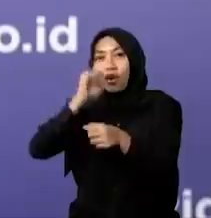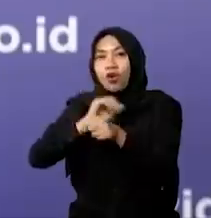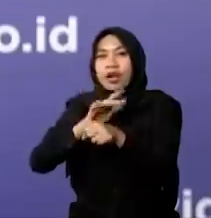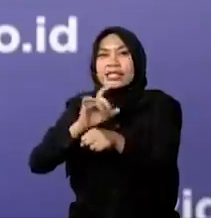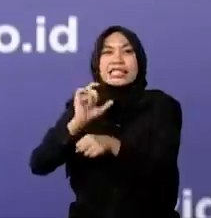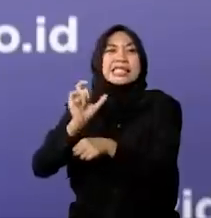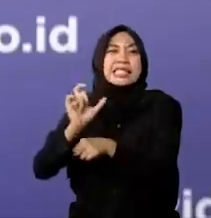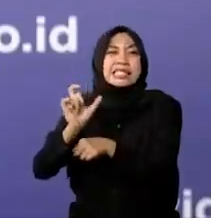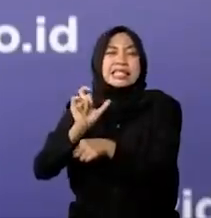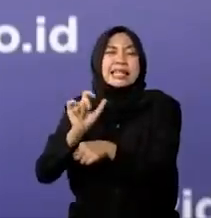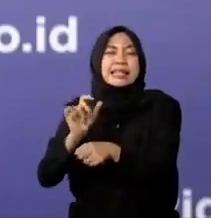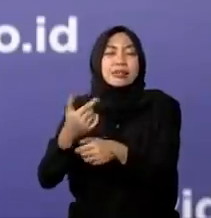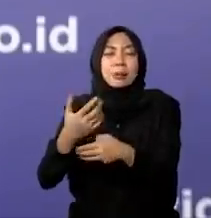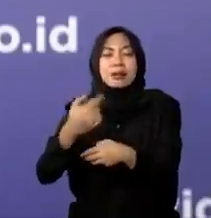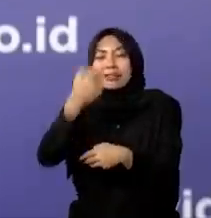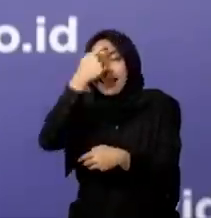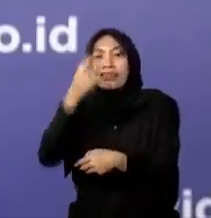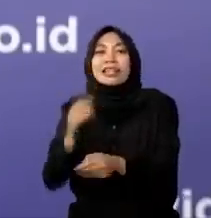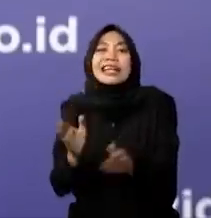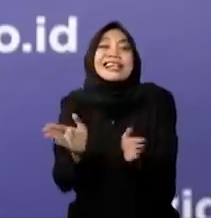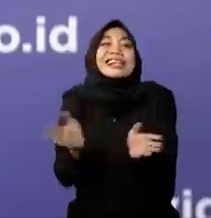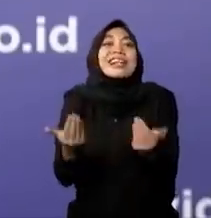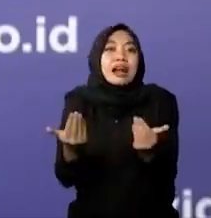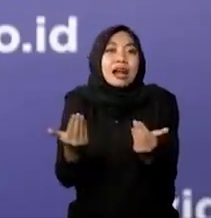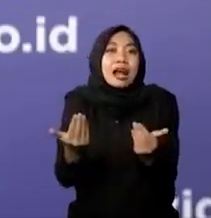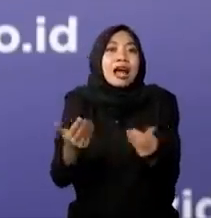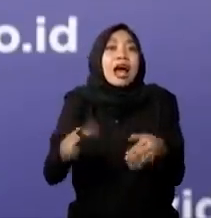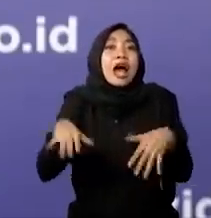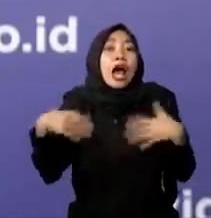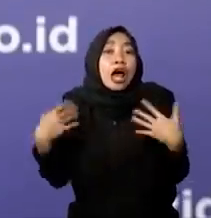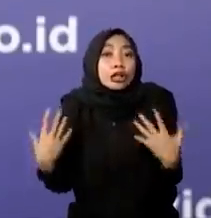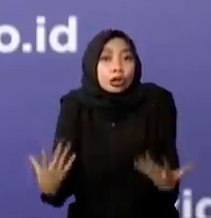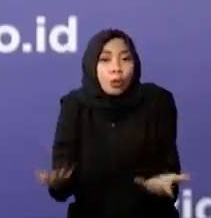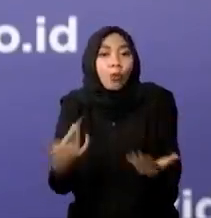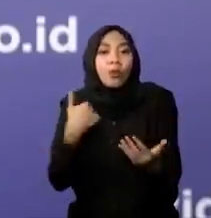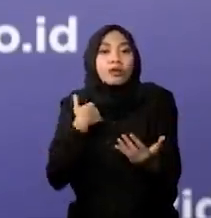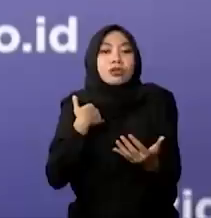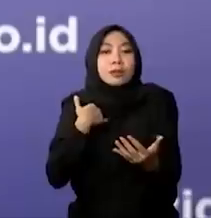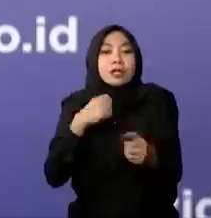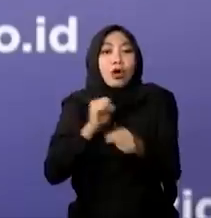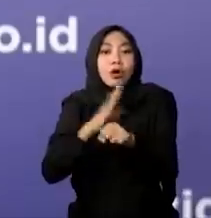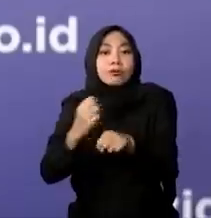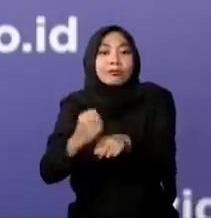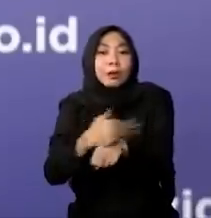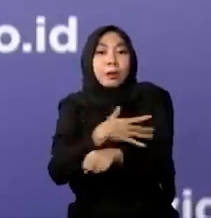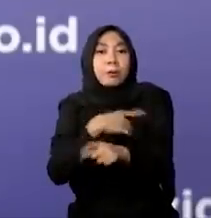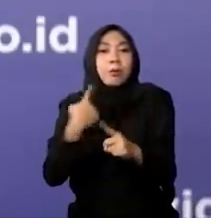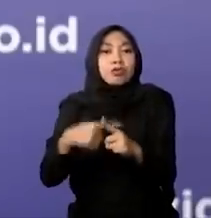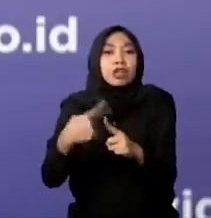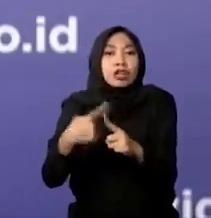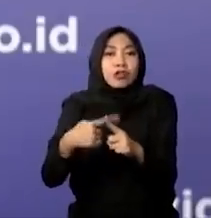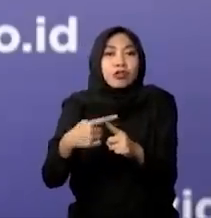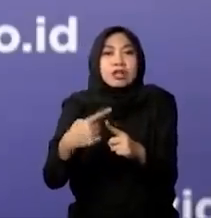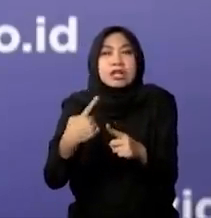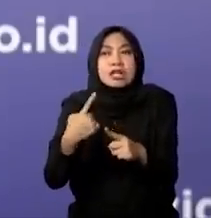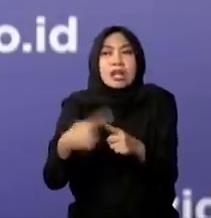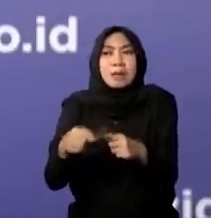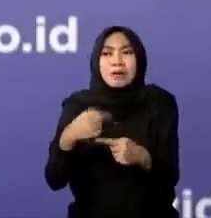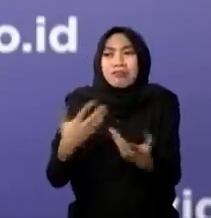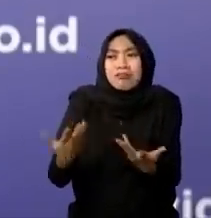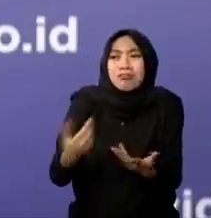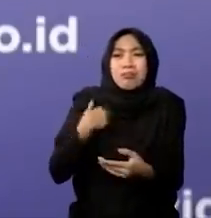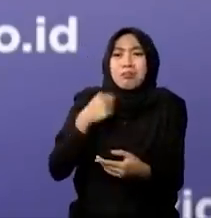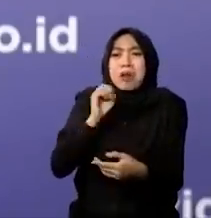yang sangat ringan atau kadang-kadang secara subjektif yang bersangkutan merasa